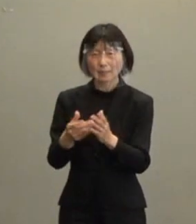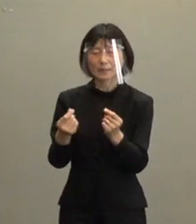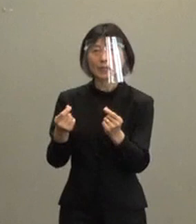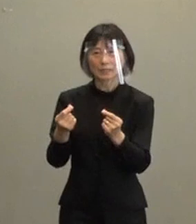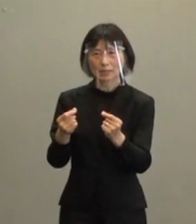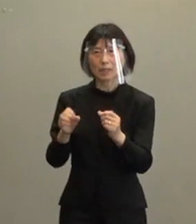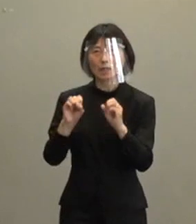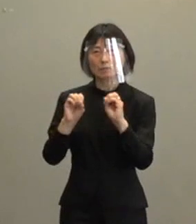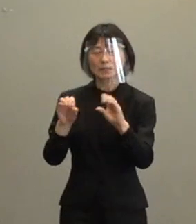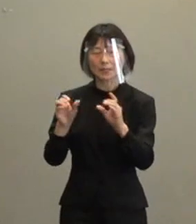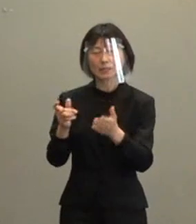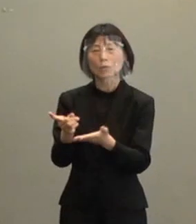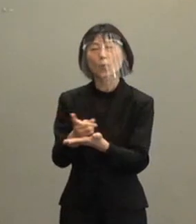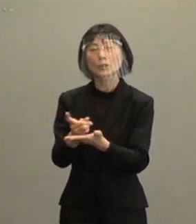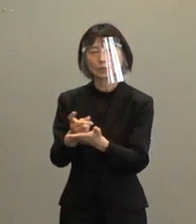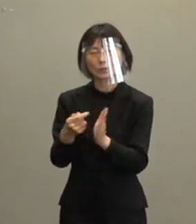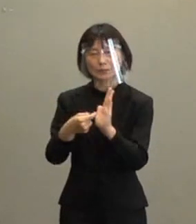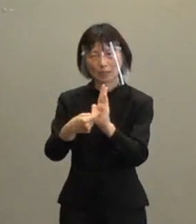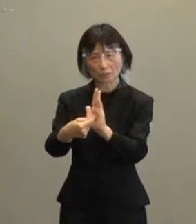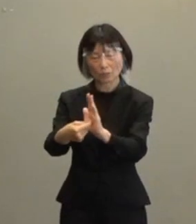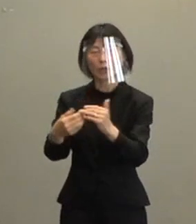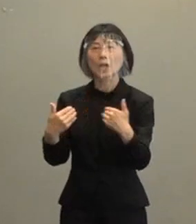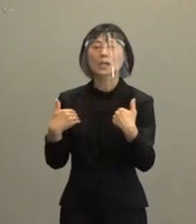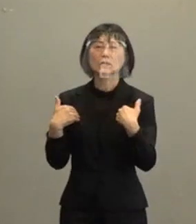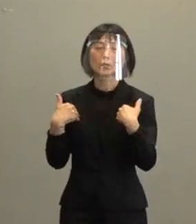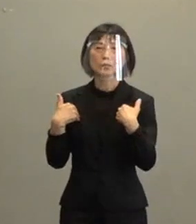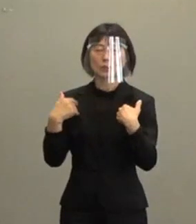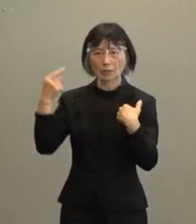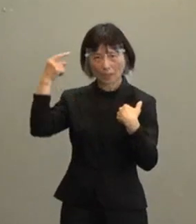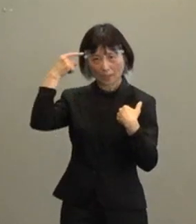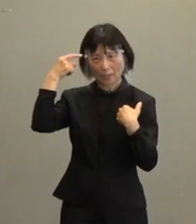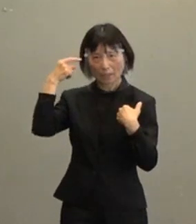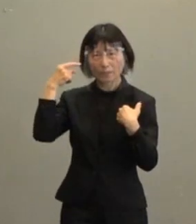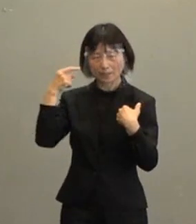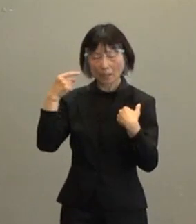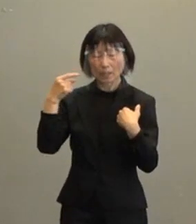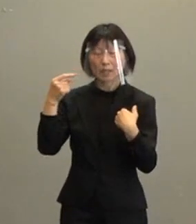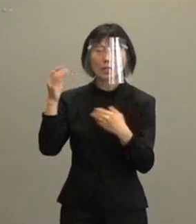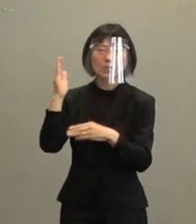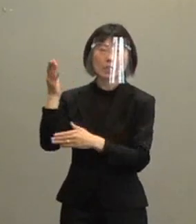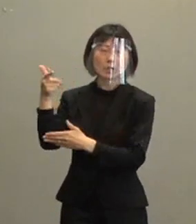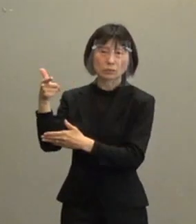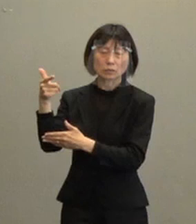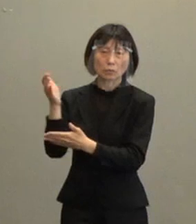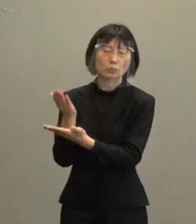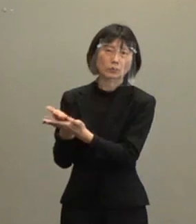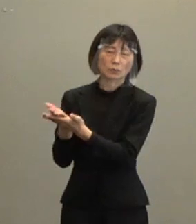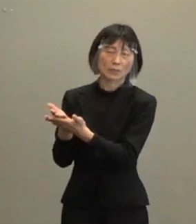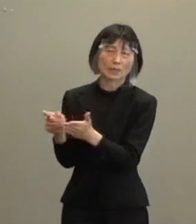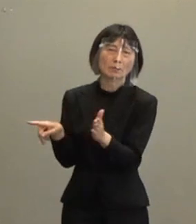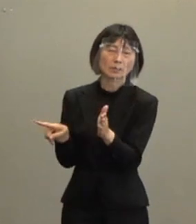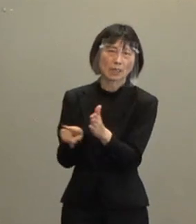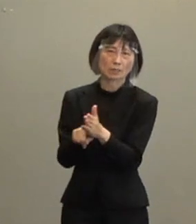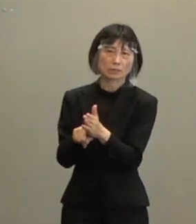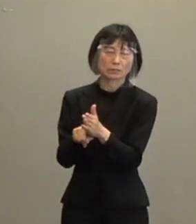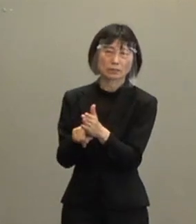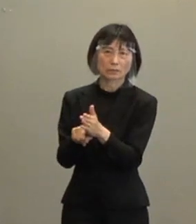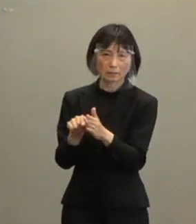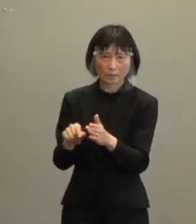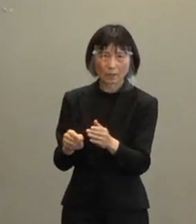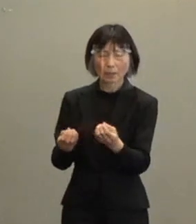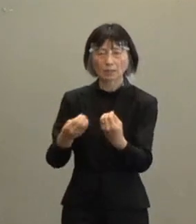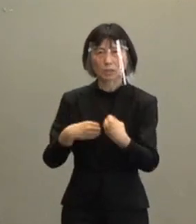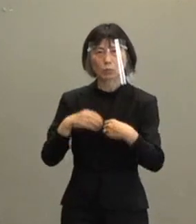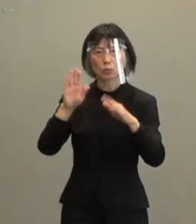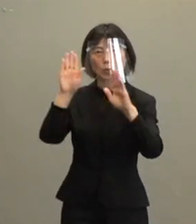メッセージを出すことが必要だというふうに考え、これまでも政府にも求めてまいりました。そして感